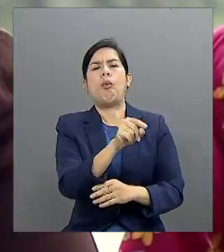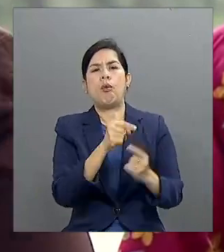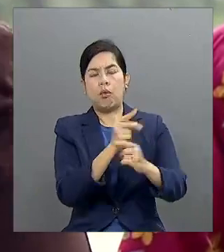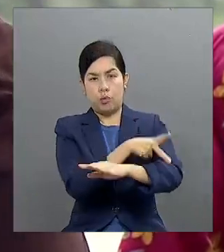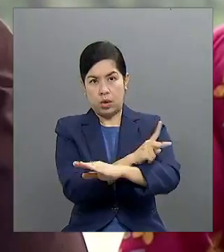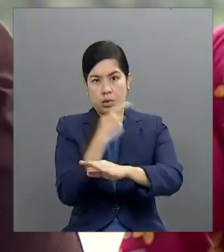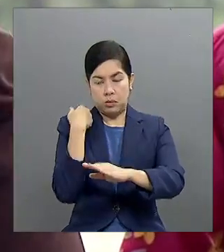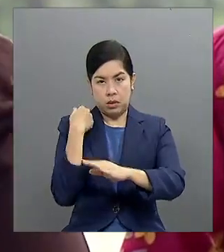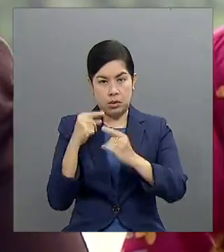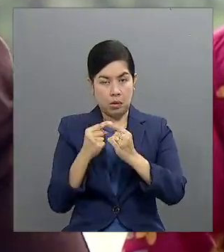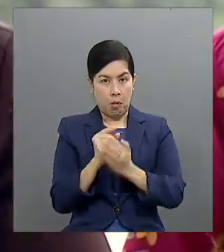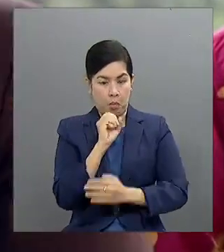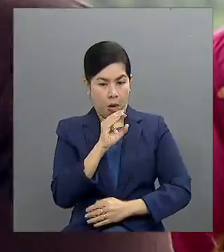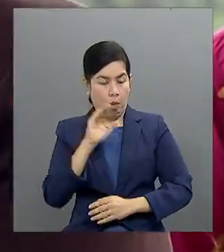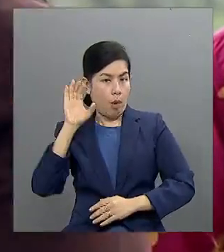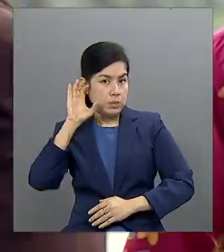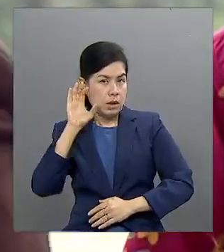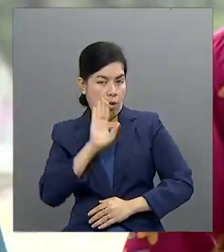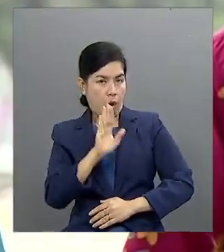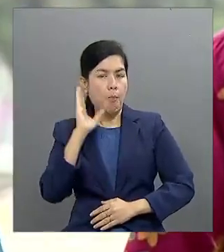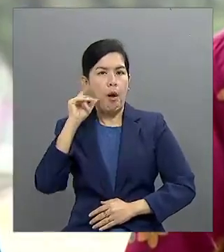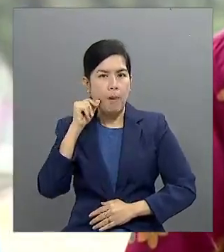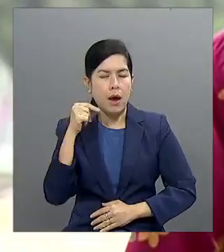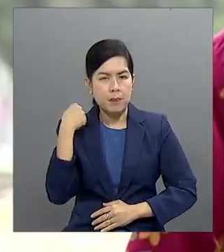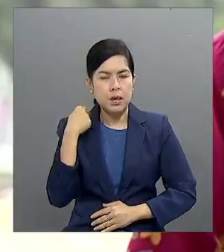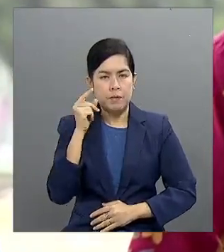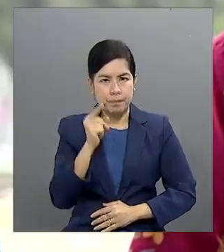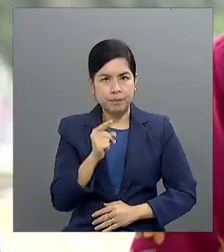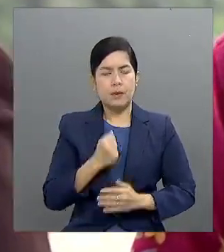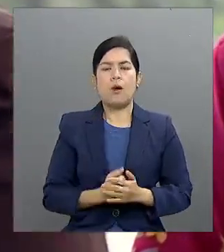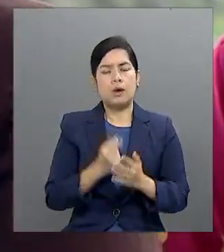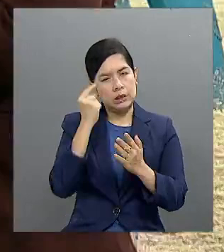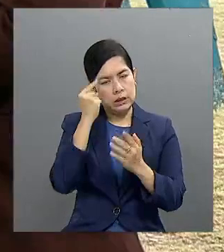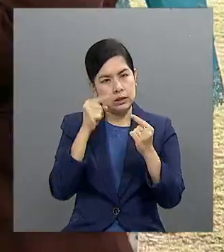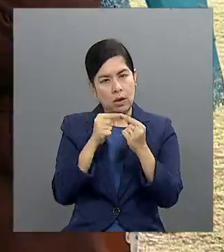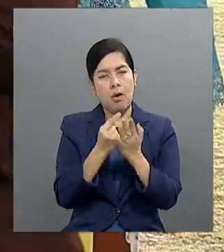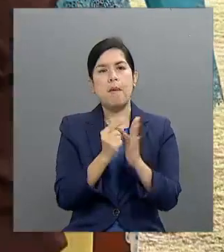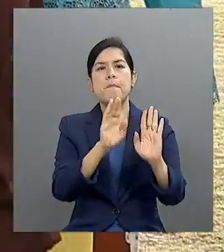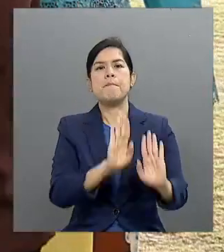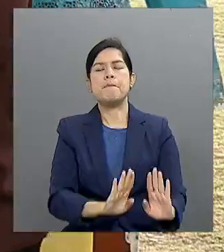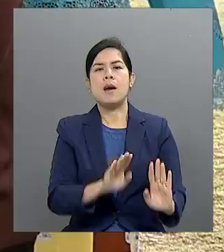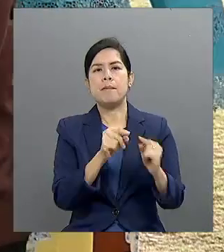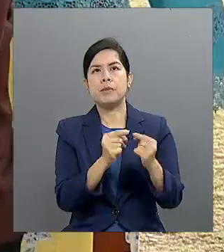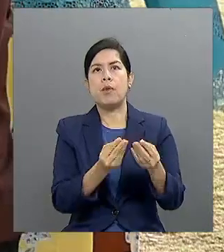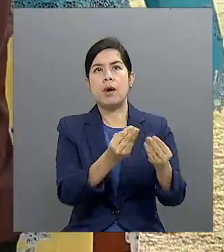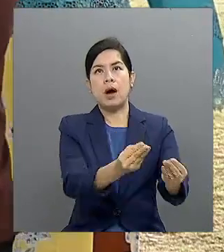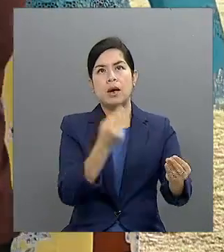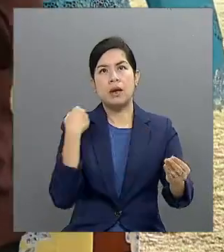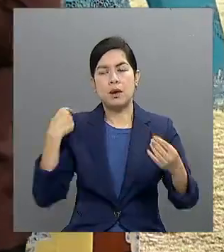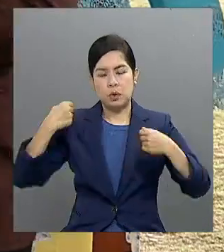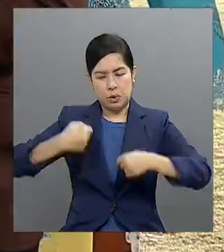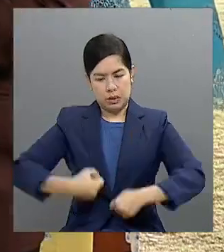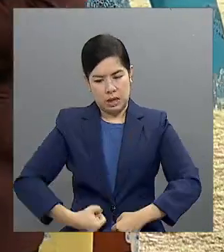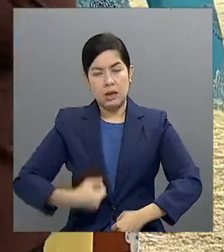นึ่งพ่อแม่เนี่ยต้องเตรียมการให้ก่อนแล้วถึงจะสวมใส่ชุดคลุยตัวนี้ออกมาได้นะครับเพื่อนกระดับเขาบอกว่าอันนี้คือเป็นเครื่อง